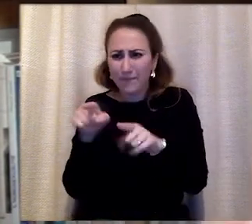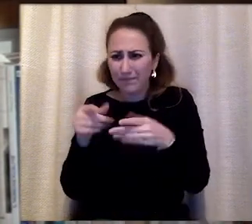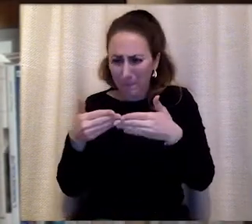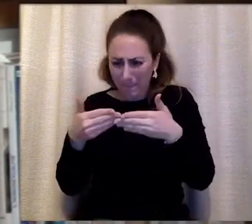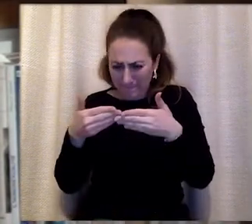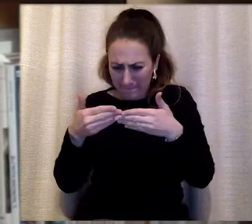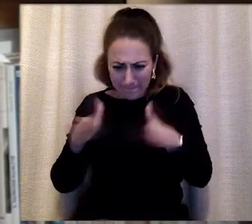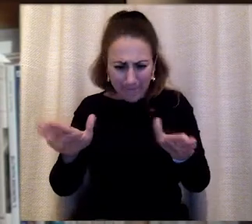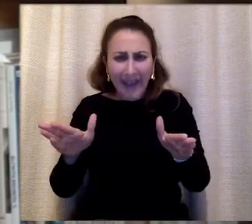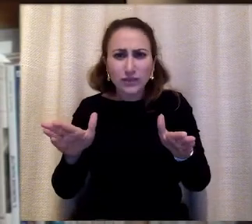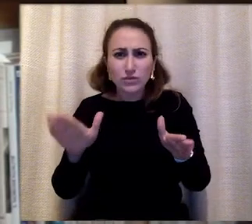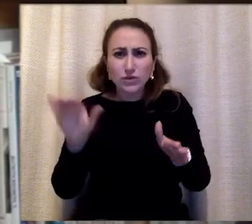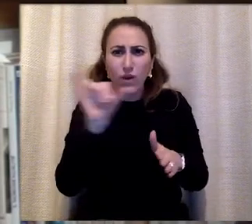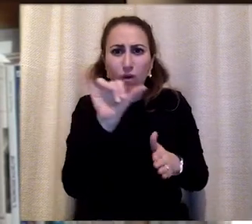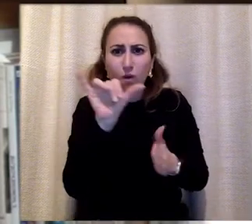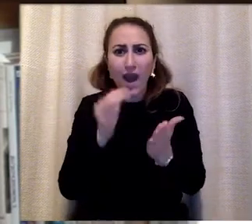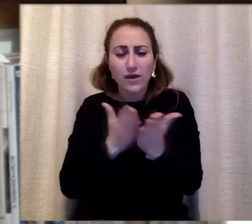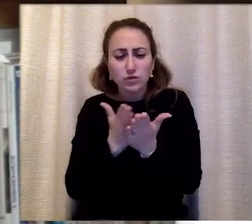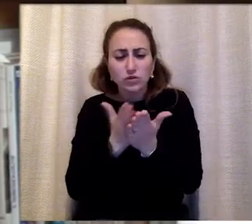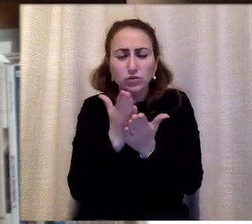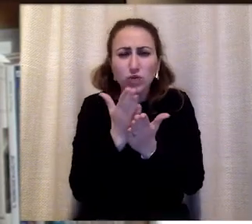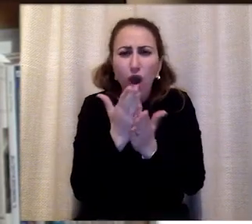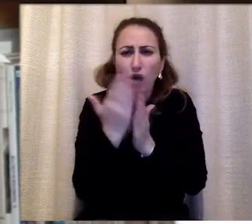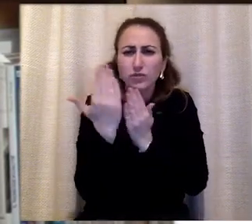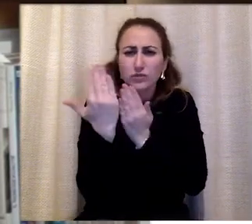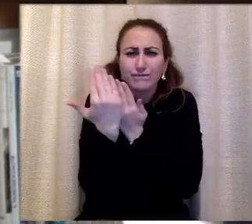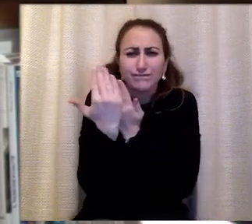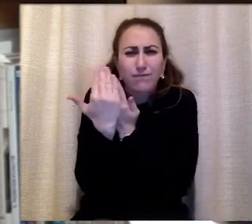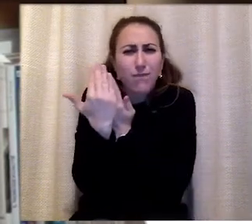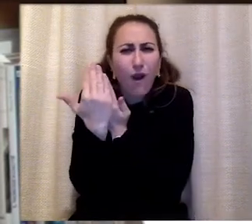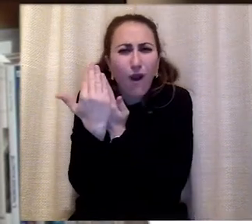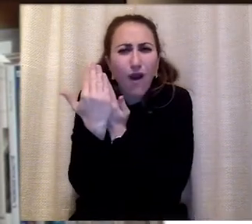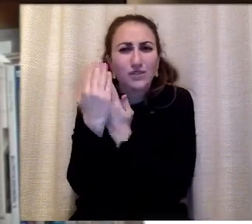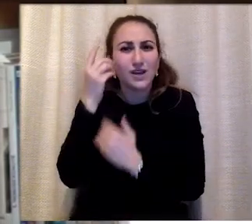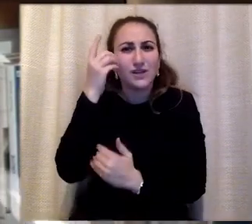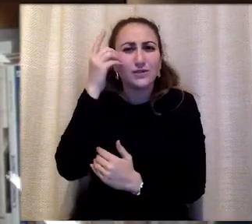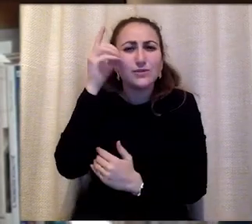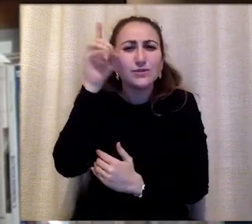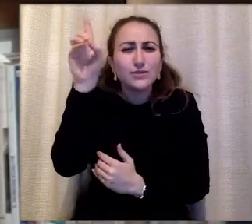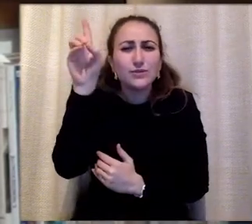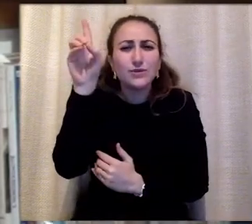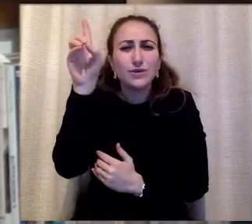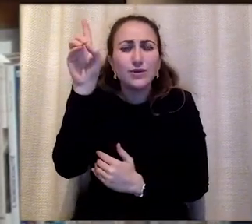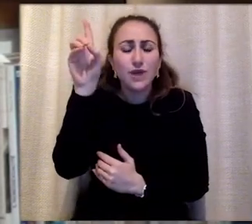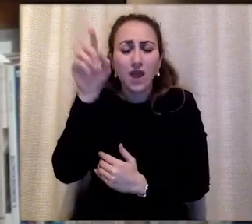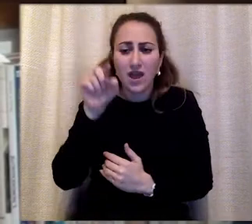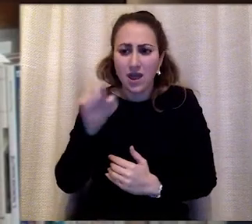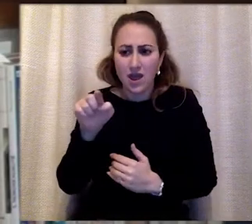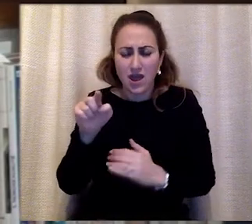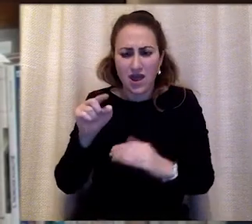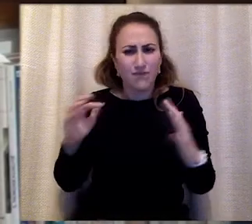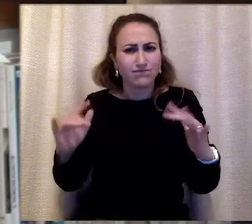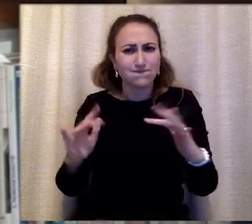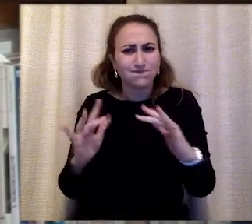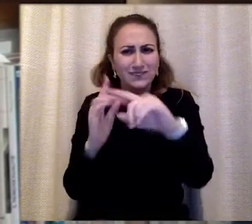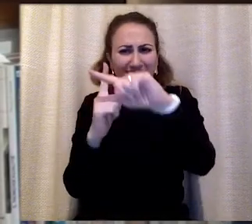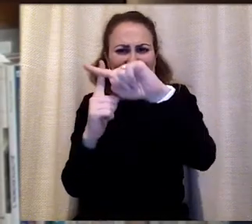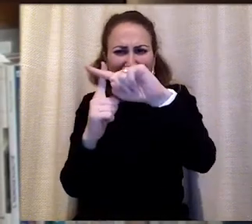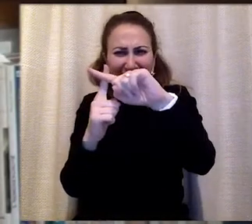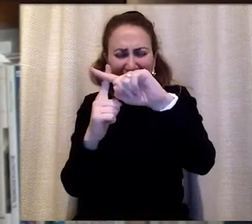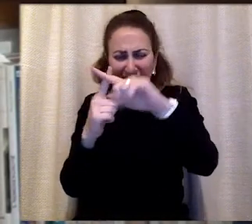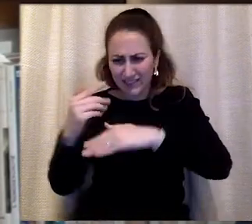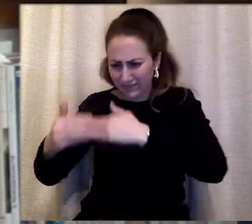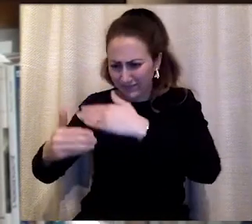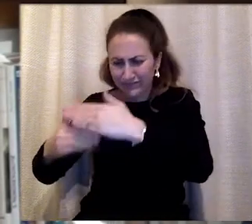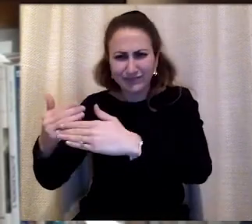de l'intimité avec Dieu. Et une église qui vit dans une tristesse au-delà de la normale. Et il vient. Le